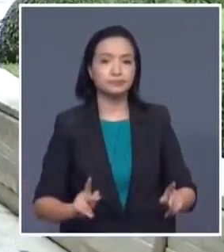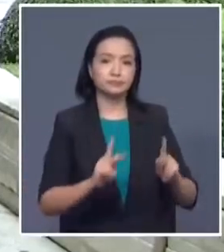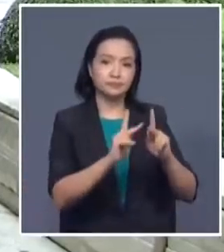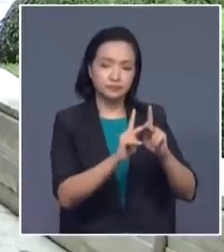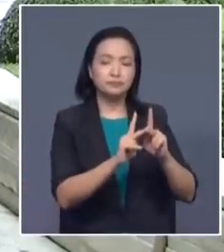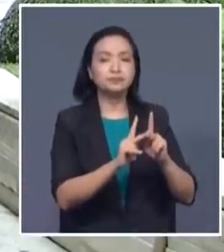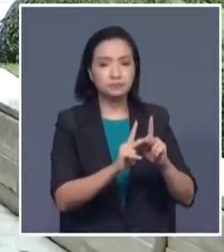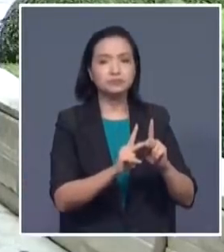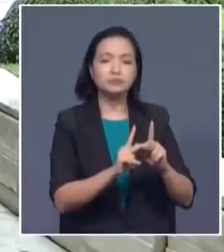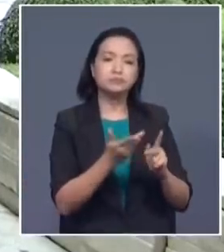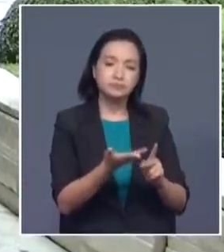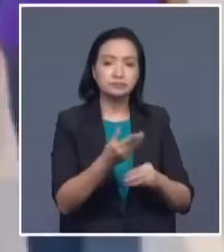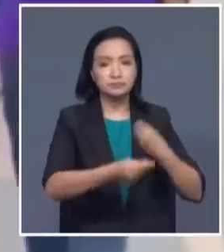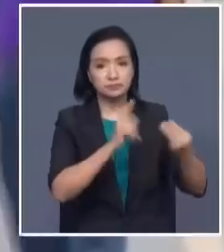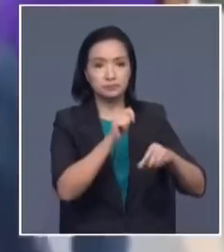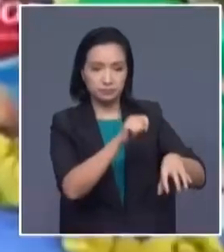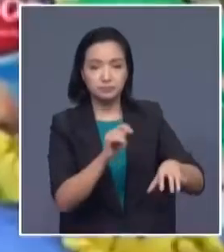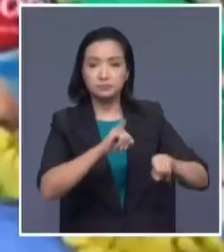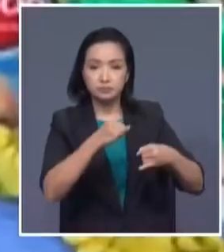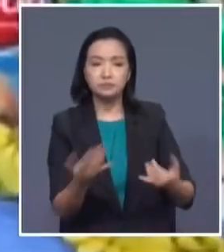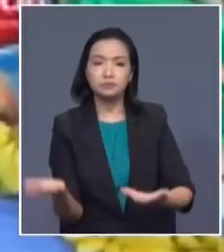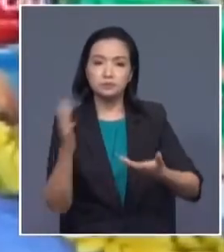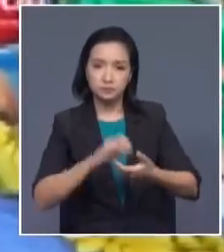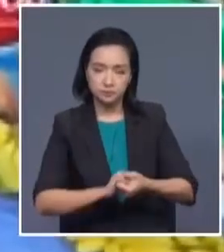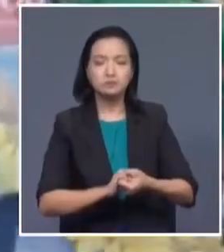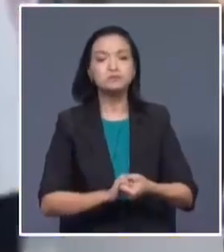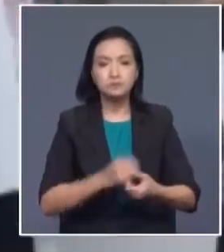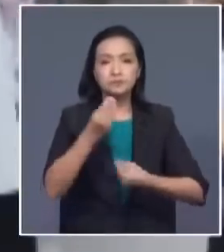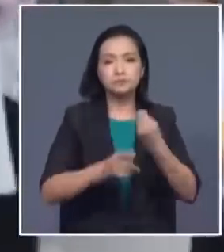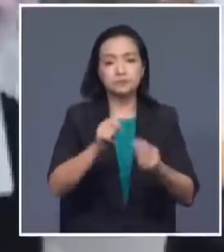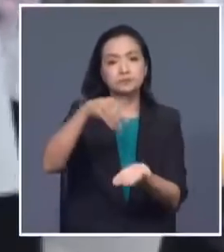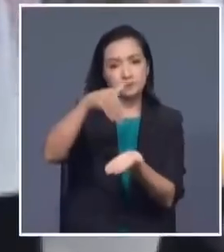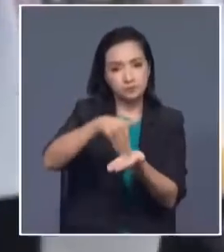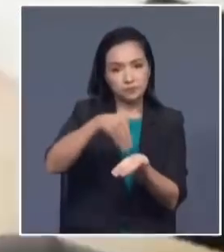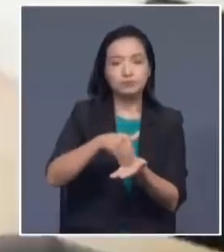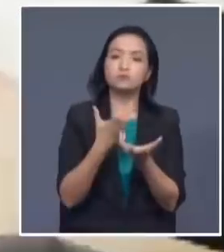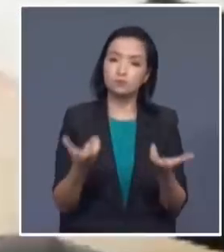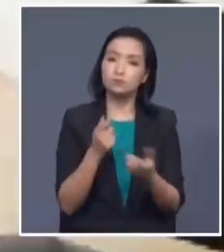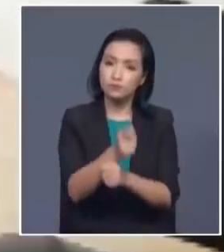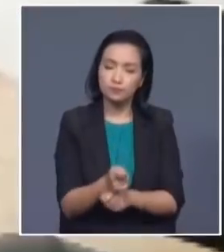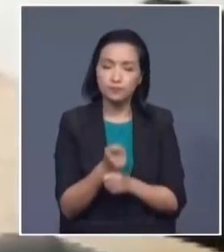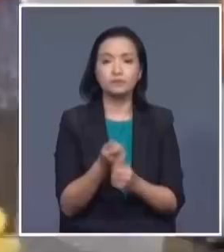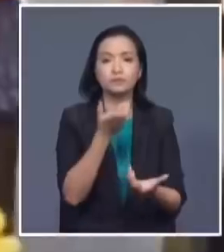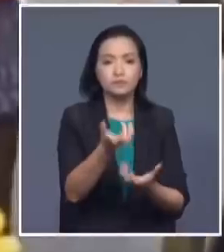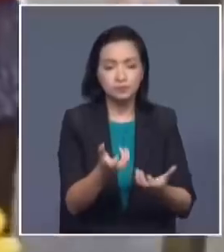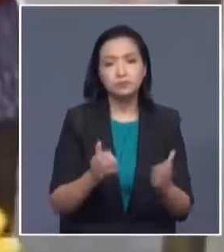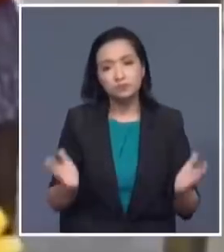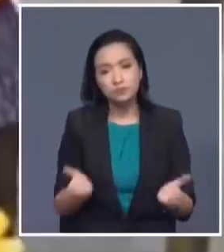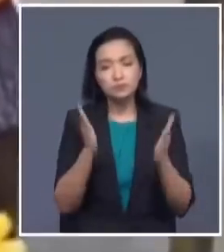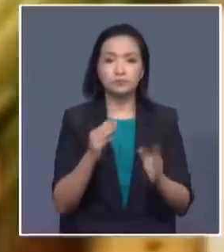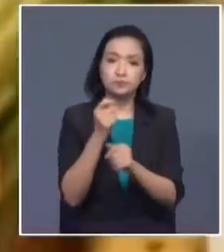าดขยายตลาดประชารัฐในพื้นที่ให้เป็นไปในลักษณะตลาดกลางพืชผลทางการเกษตรคัดเลือกและสนับสนุนเกษตรก